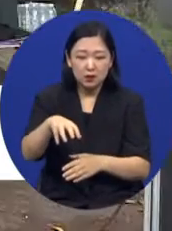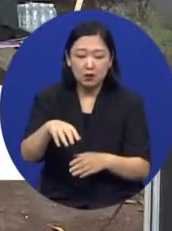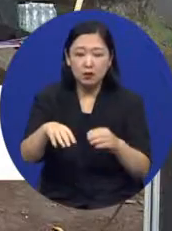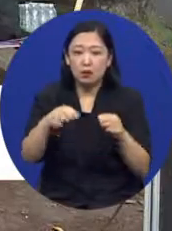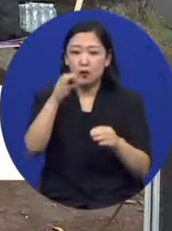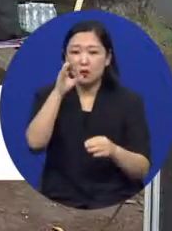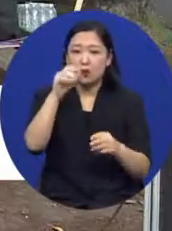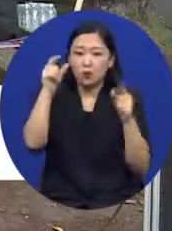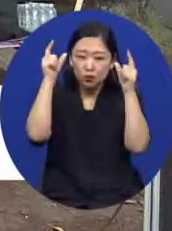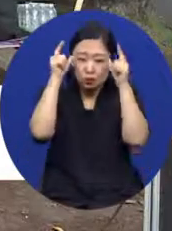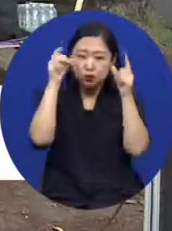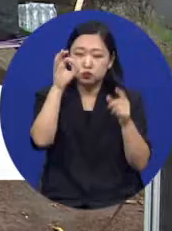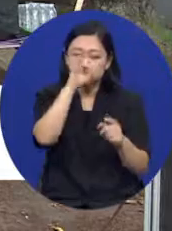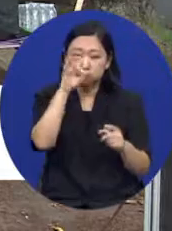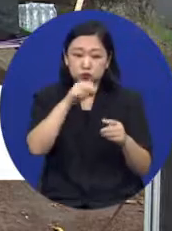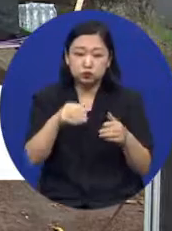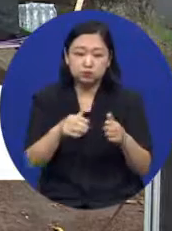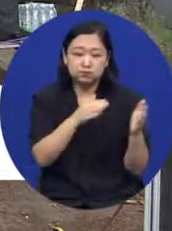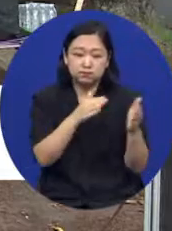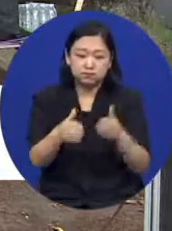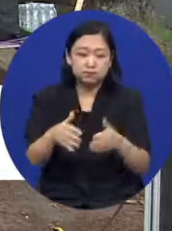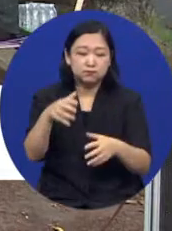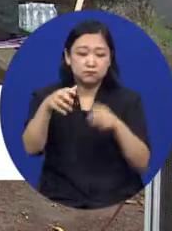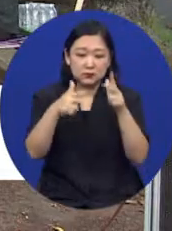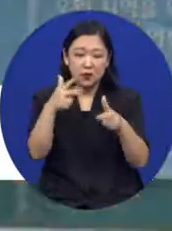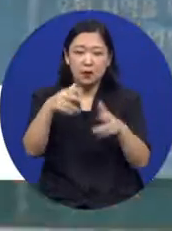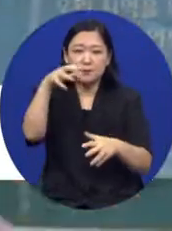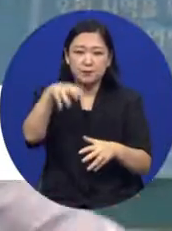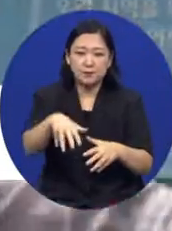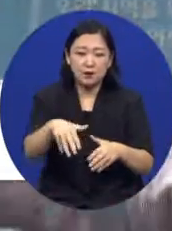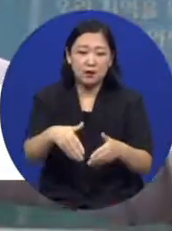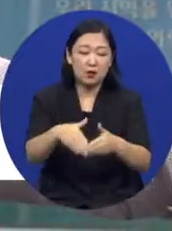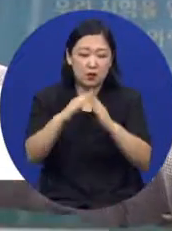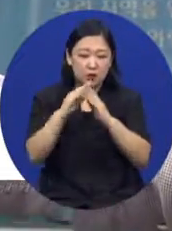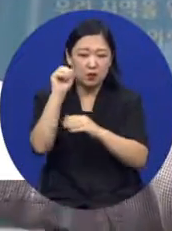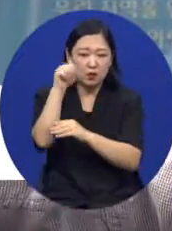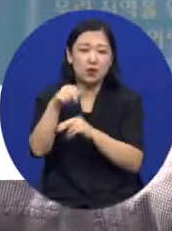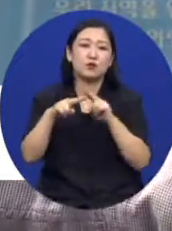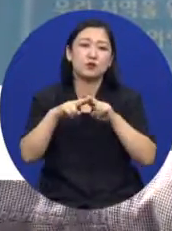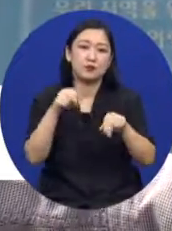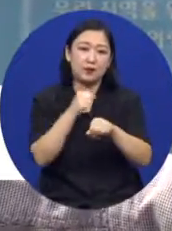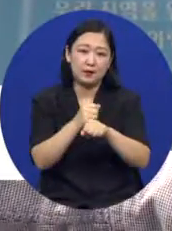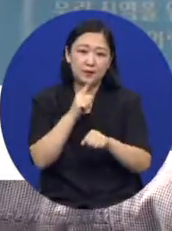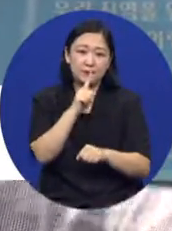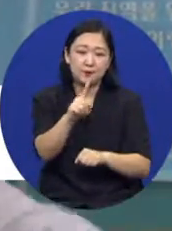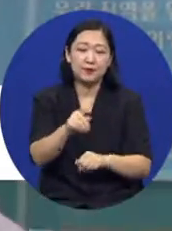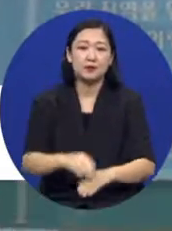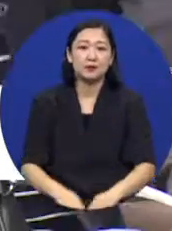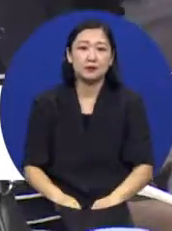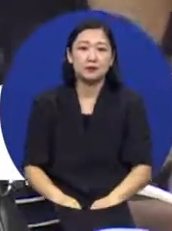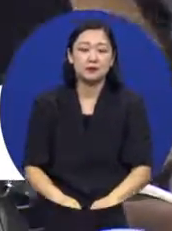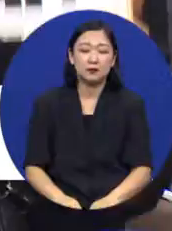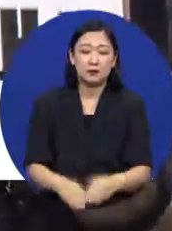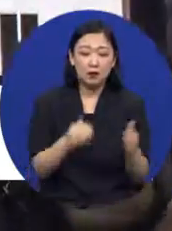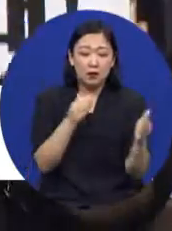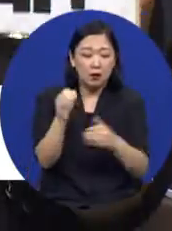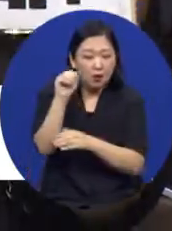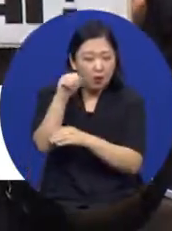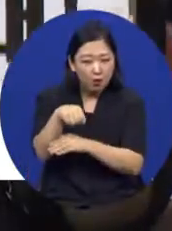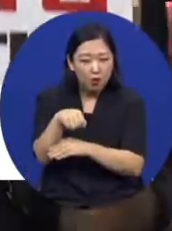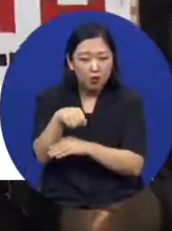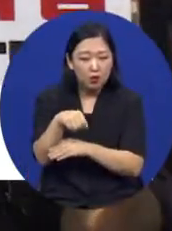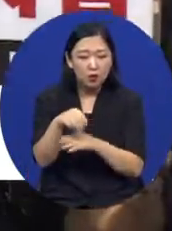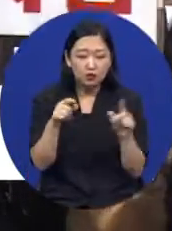설립에 반대한다며 건축 허가를 취소하라고 요구했습니다. 이들은 제주시가 폐기물 처리장 허가에 주민